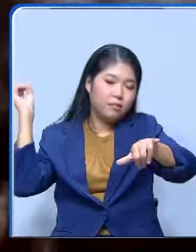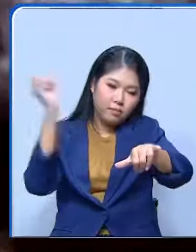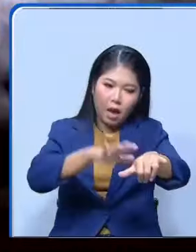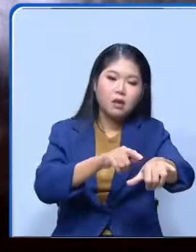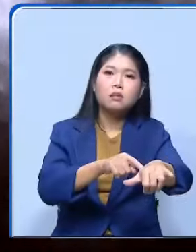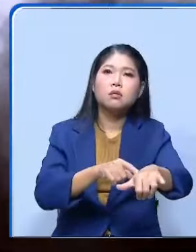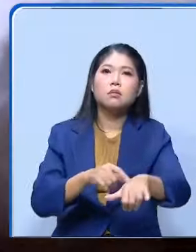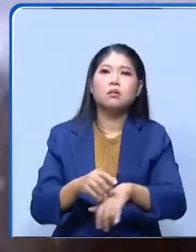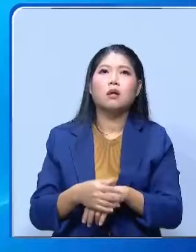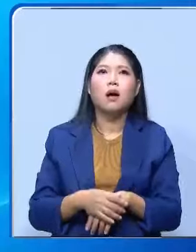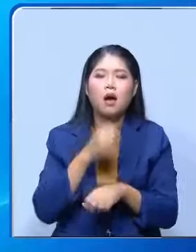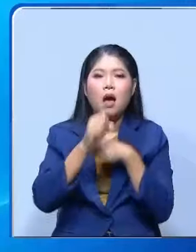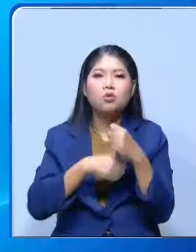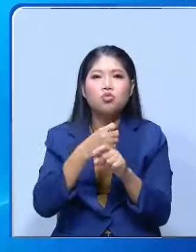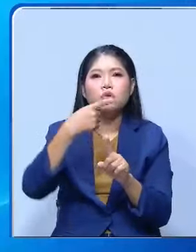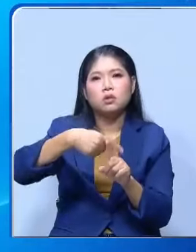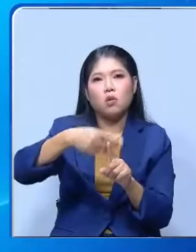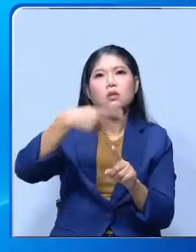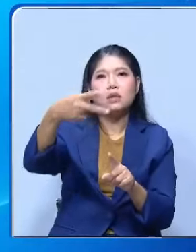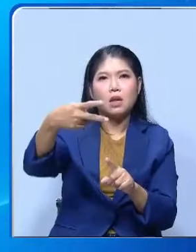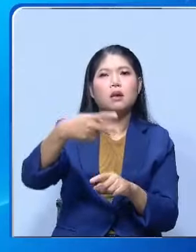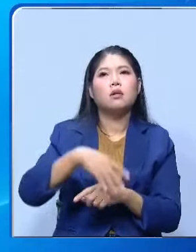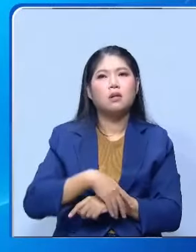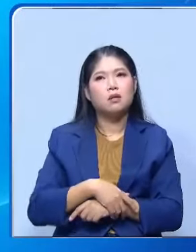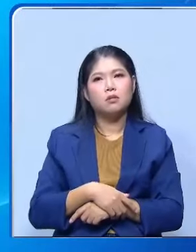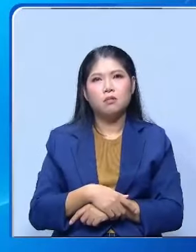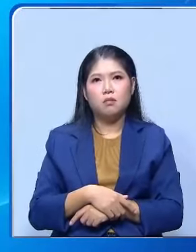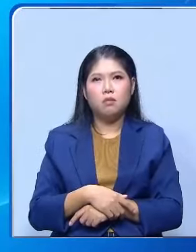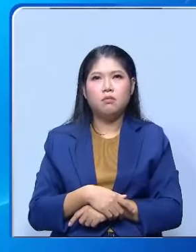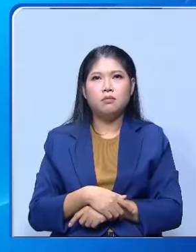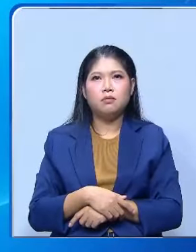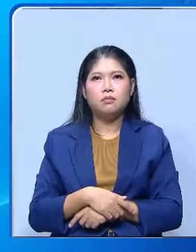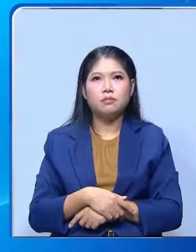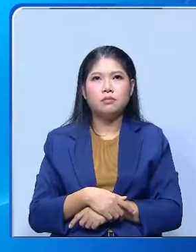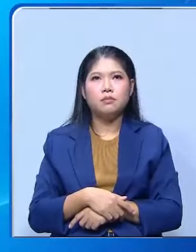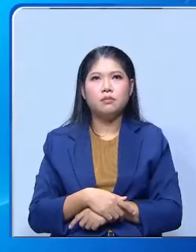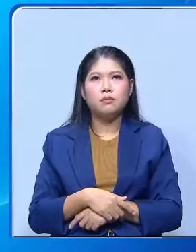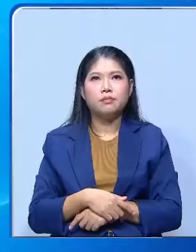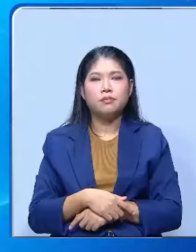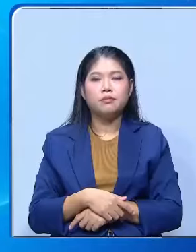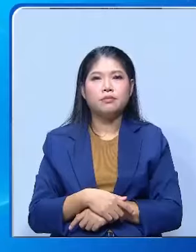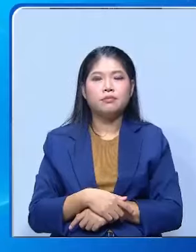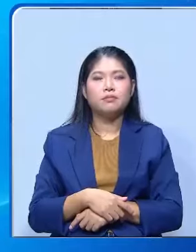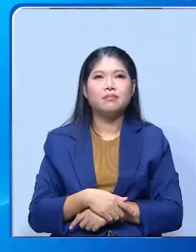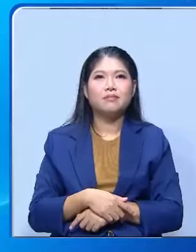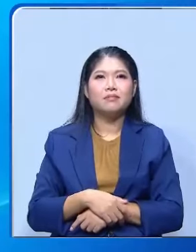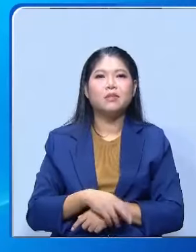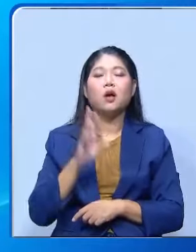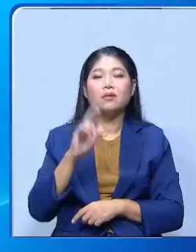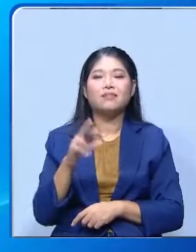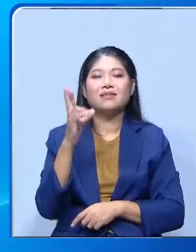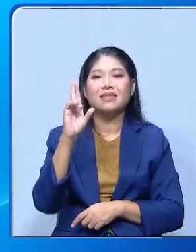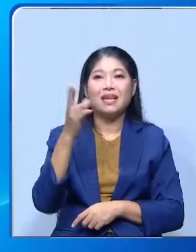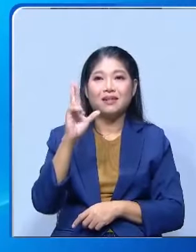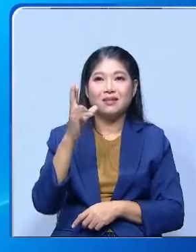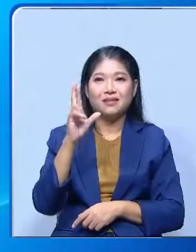ได้2เดือนเองนะคะโดนปลุกแบบเนี้ย นะ นี่ละค่ะคุณผู้ชมพูด TikTok ผู้ใช้ TikTok เขาโพสต์ข้อความเนี่ยเขาบ